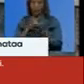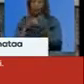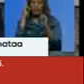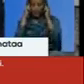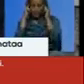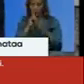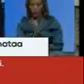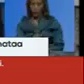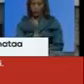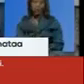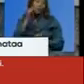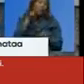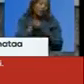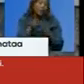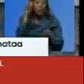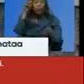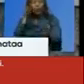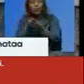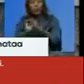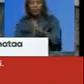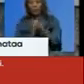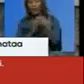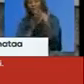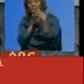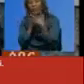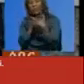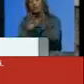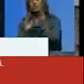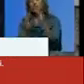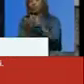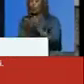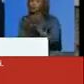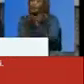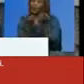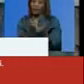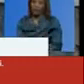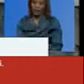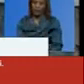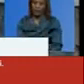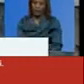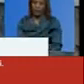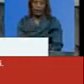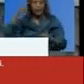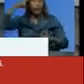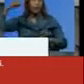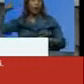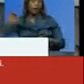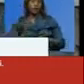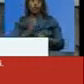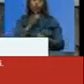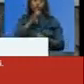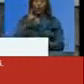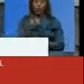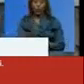የሚተሳሰቡባት በህት ወንድማማችነት የተሳሰሩባት እንድትሆን እንፈልጋለን የልማችን እሁን